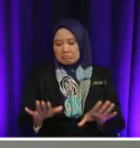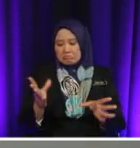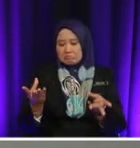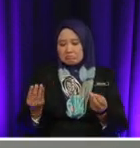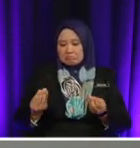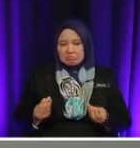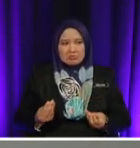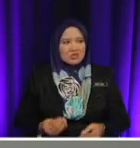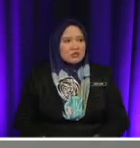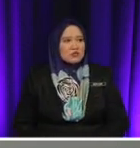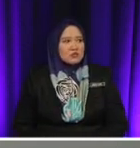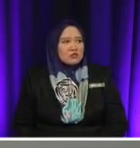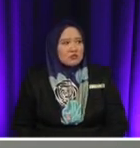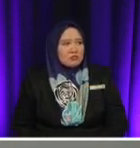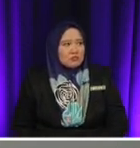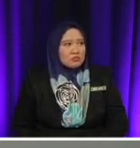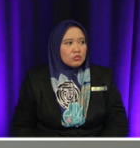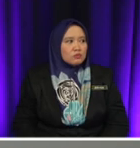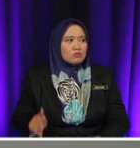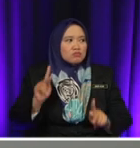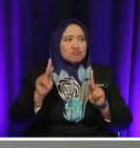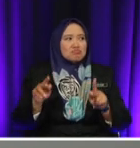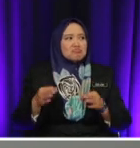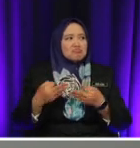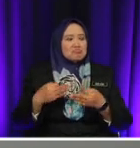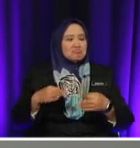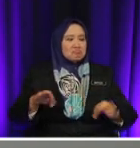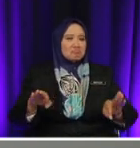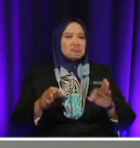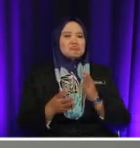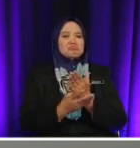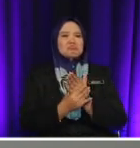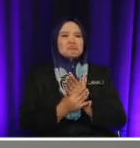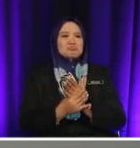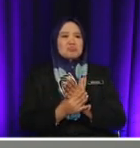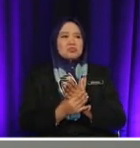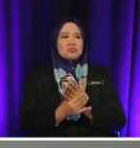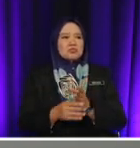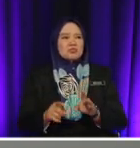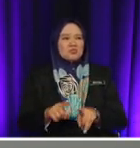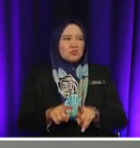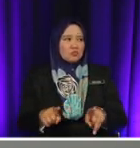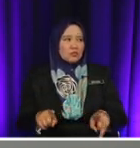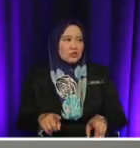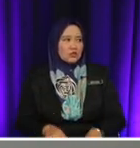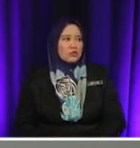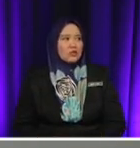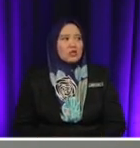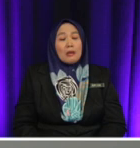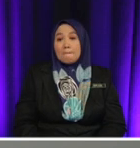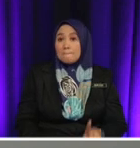diterima kata freeh kan tapi graf yang pertama tu dia gunakan P pembaris